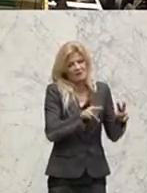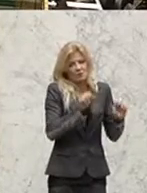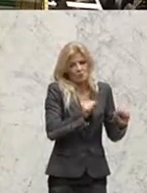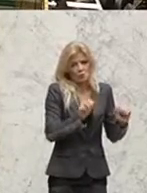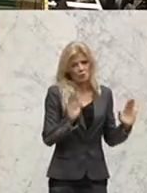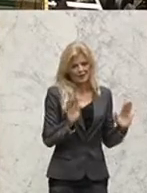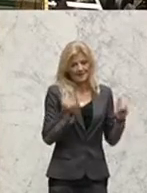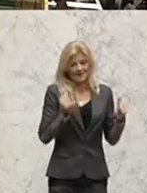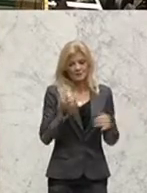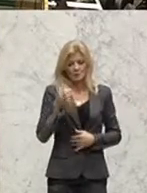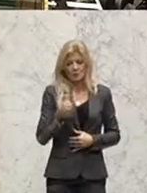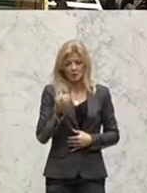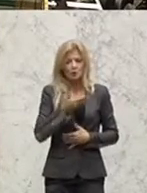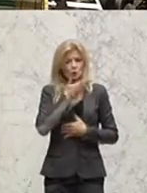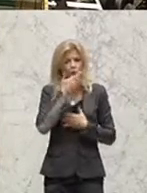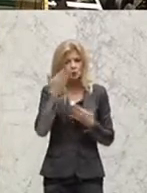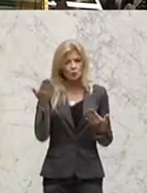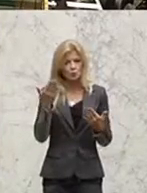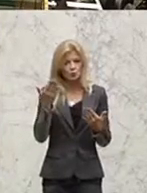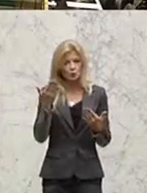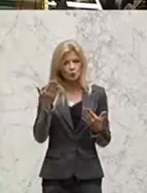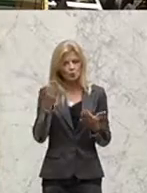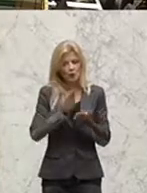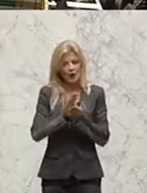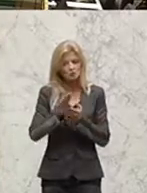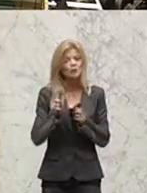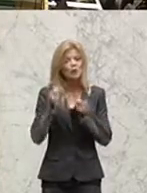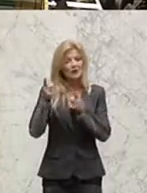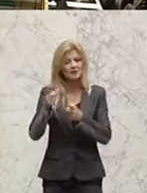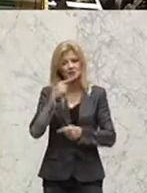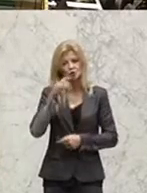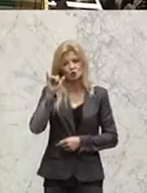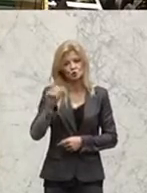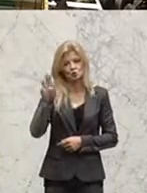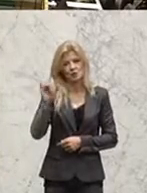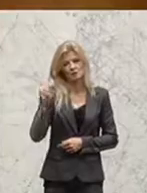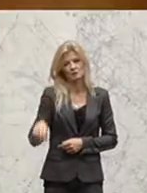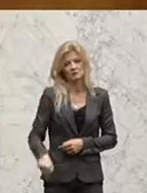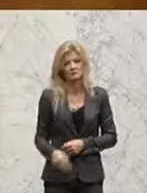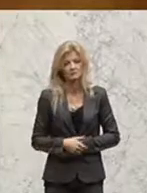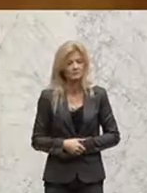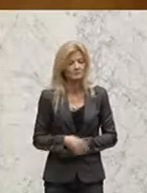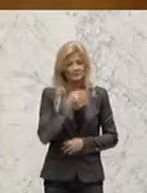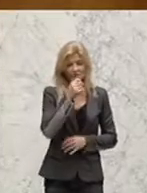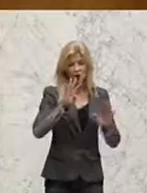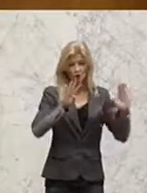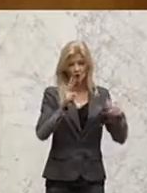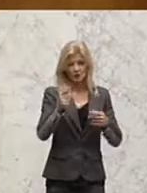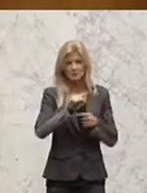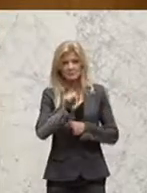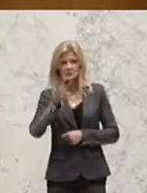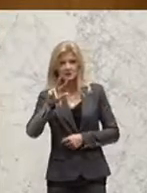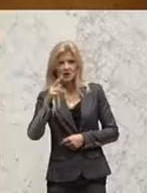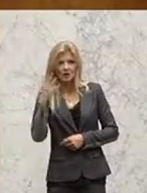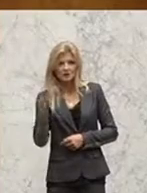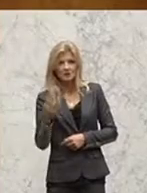finden keine Abschiebungen nach Syrien statt. Zu den Fragen 39 bis 43,